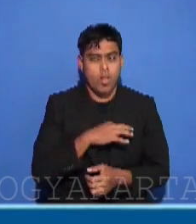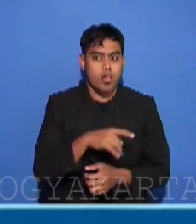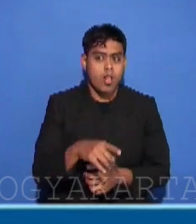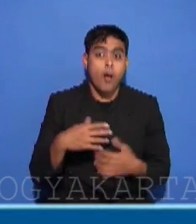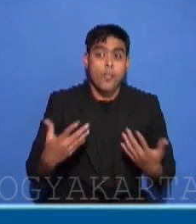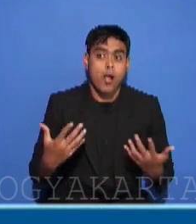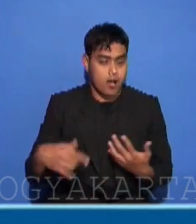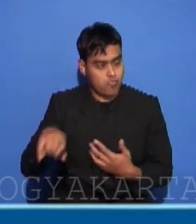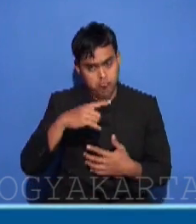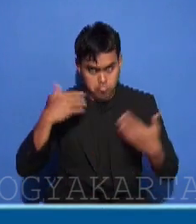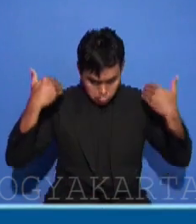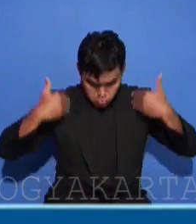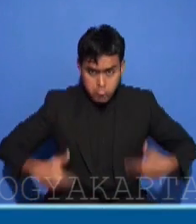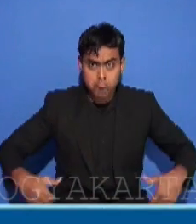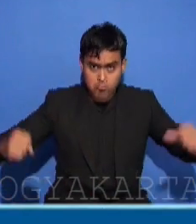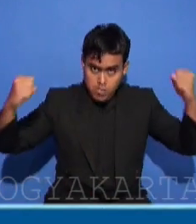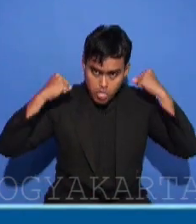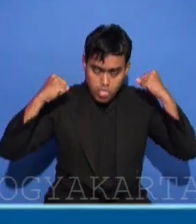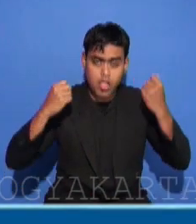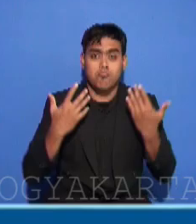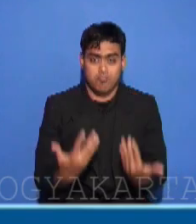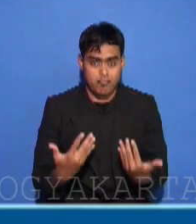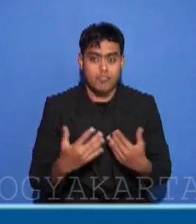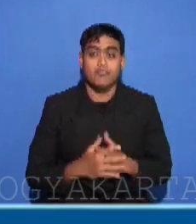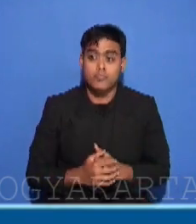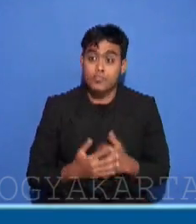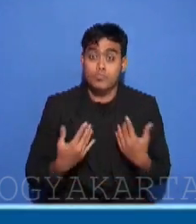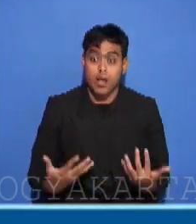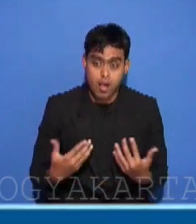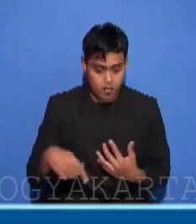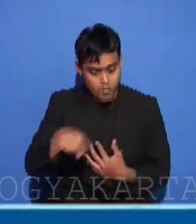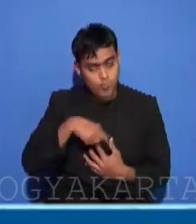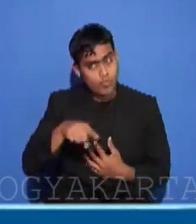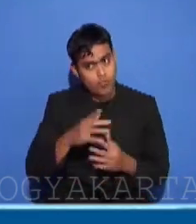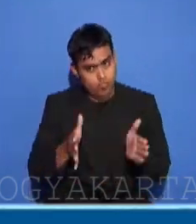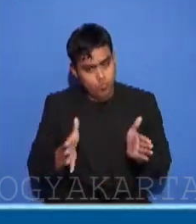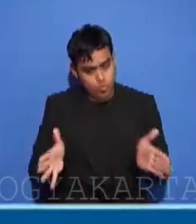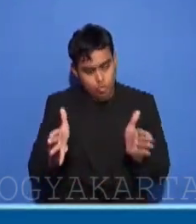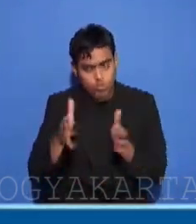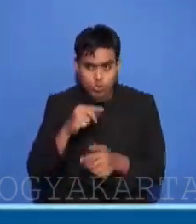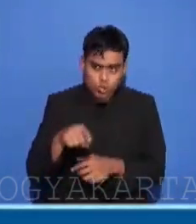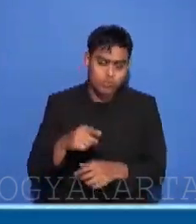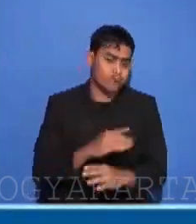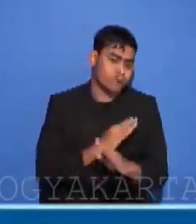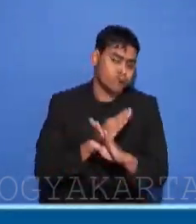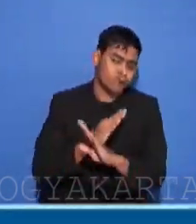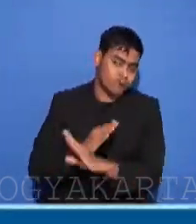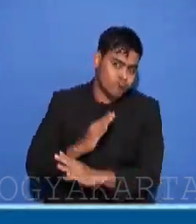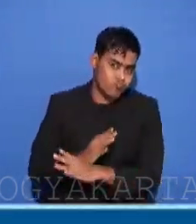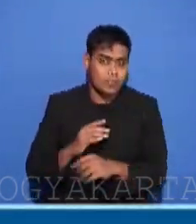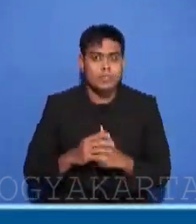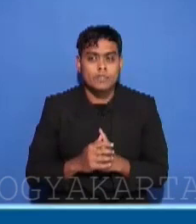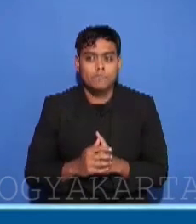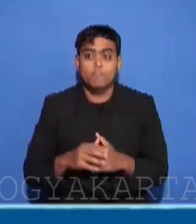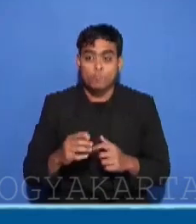kasarasan. Ron min ngandhut zat alami ingkang saged ngontrol tuwuhing bakteri lan jamur ing badan. Ndadosaken ronmin